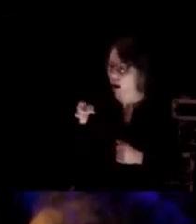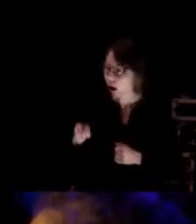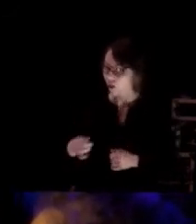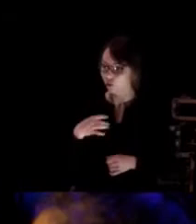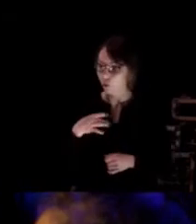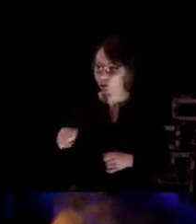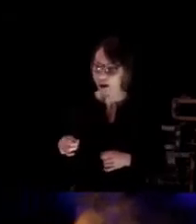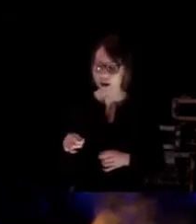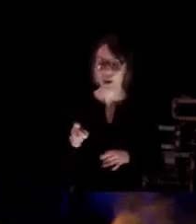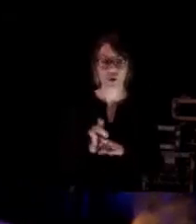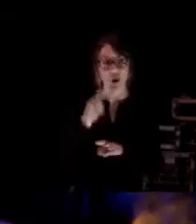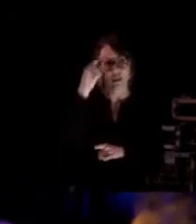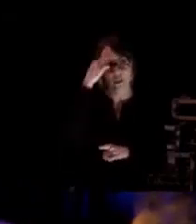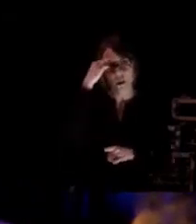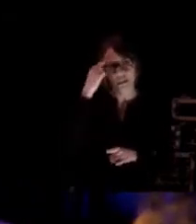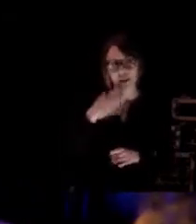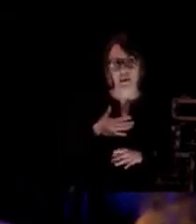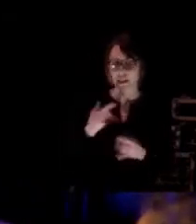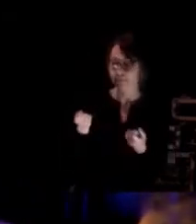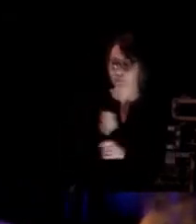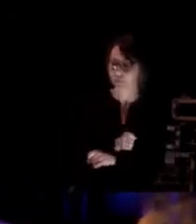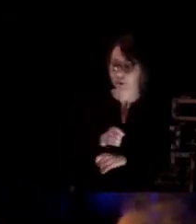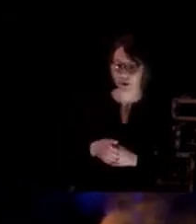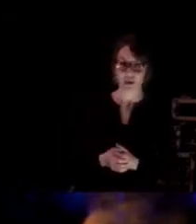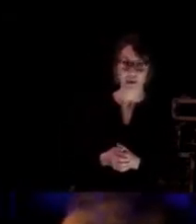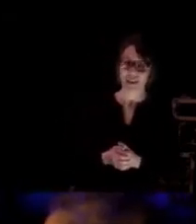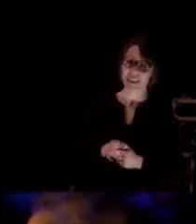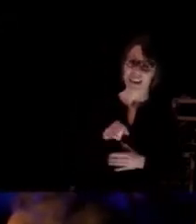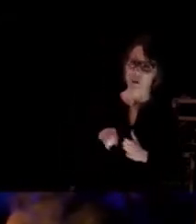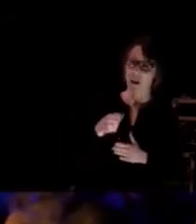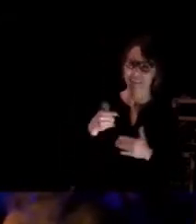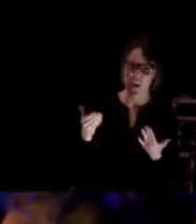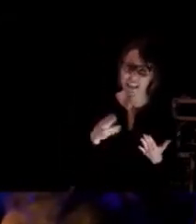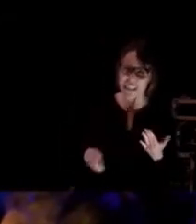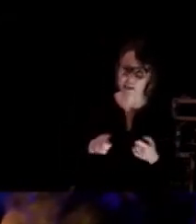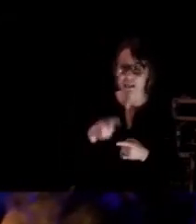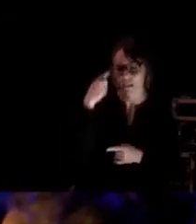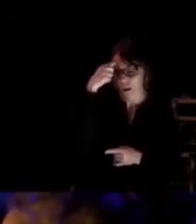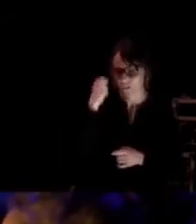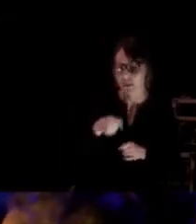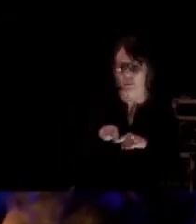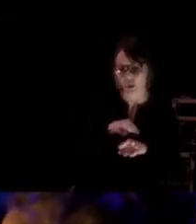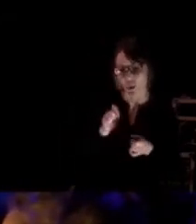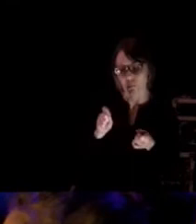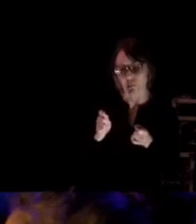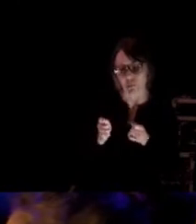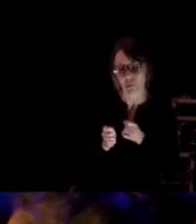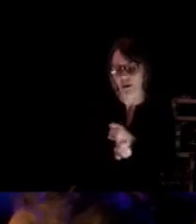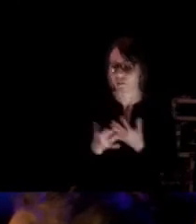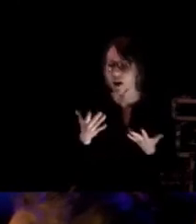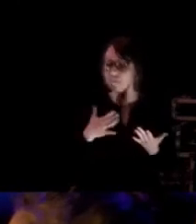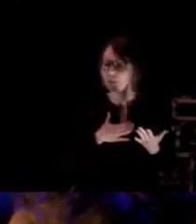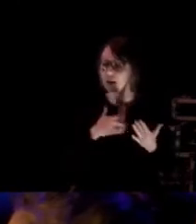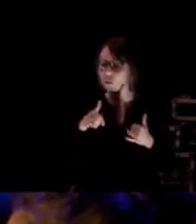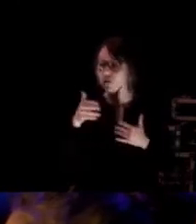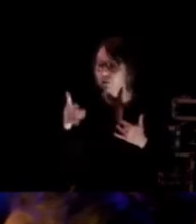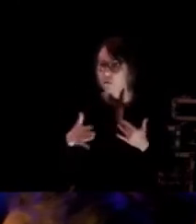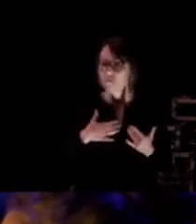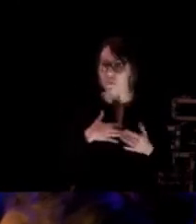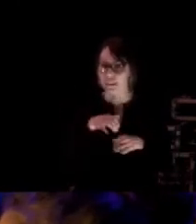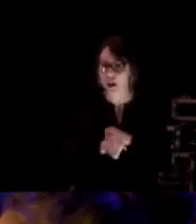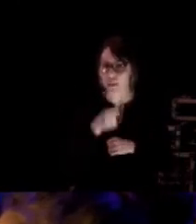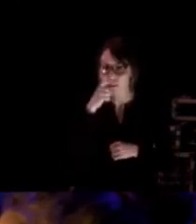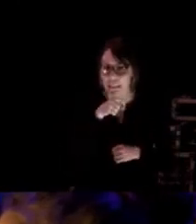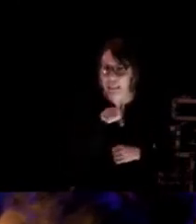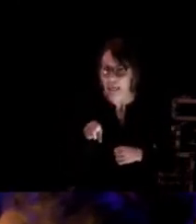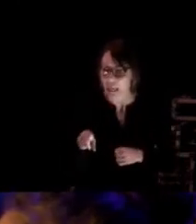og da snudde tankegangen min. Altså, jeg var ikke snudd bare på en dag, men tankegangen min var snudd. Hva er det jeg vil fremover? Vil jeg skade mennesker? Nei, jeg